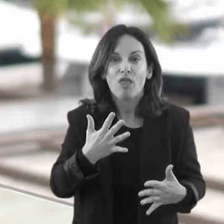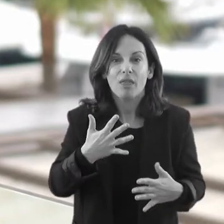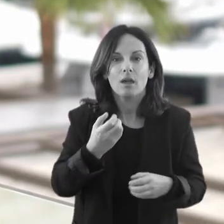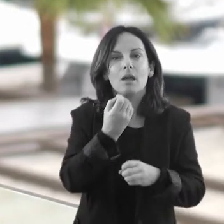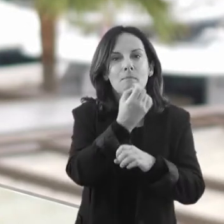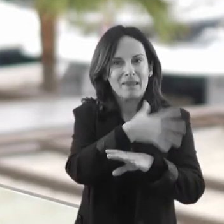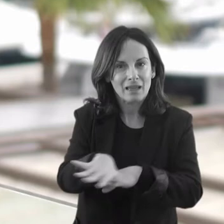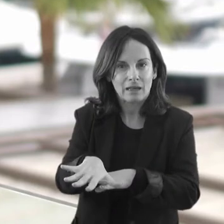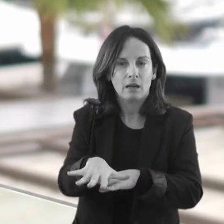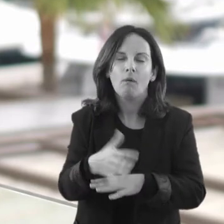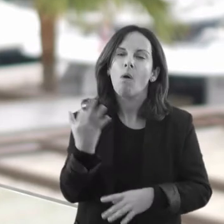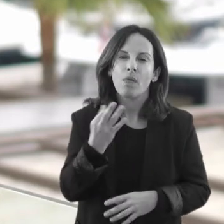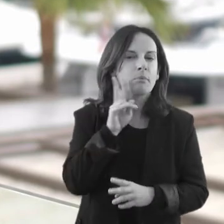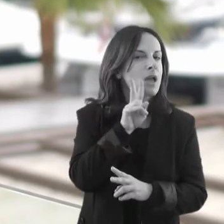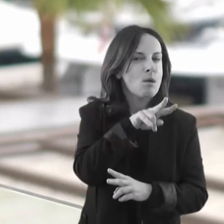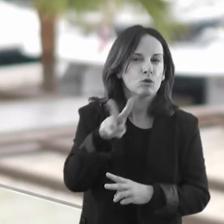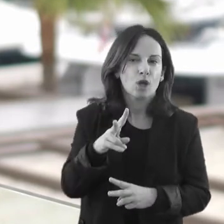de despertar